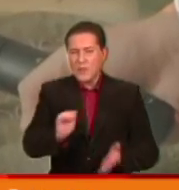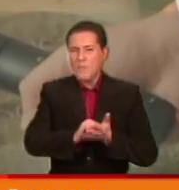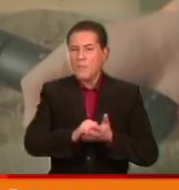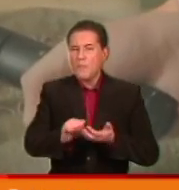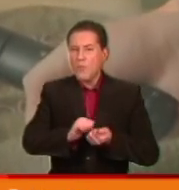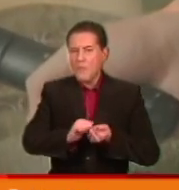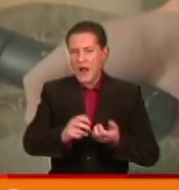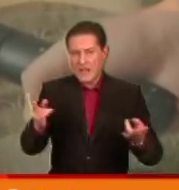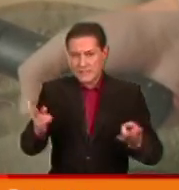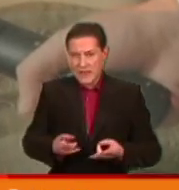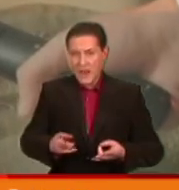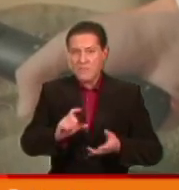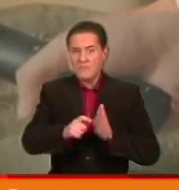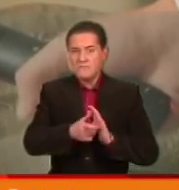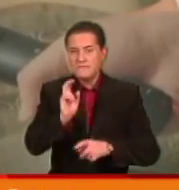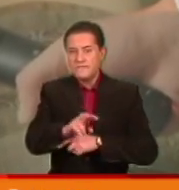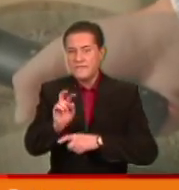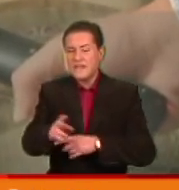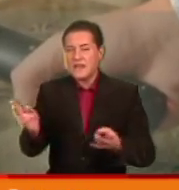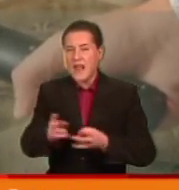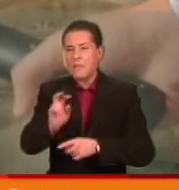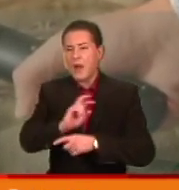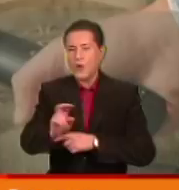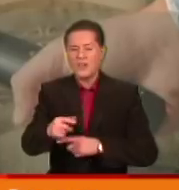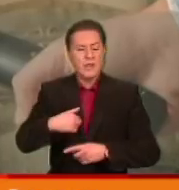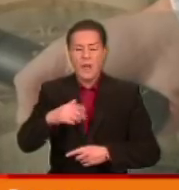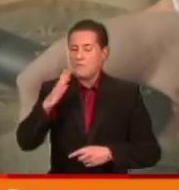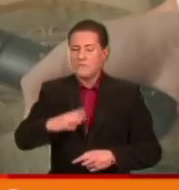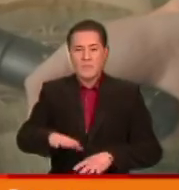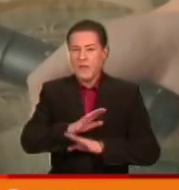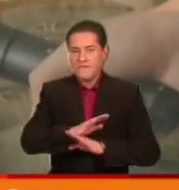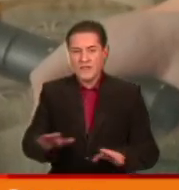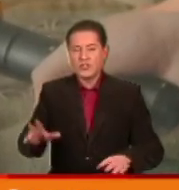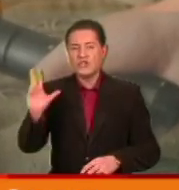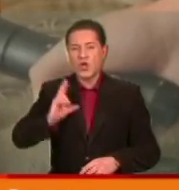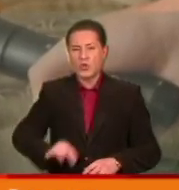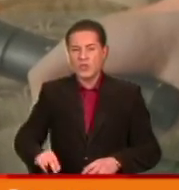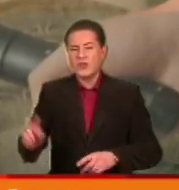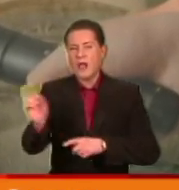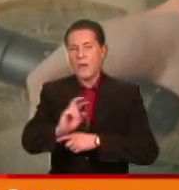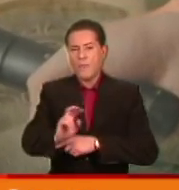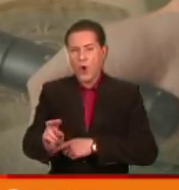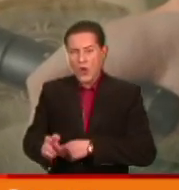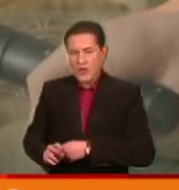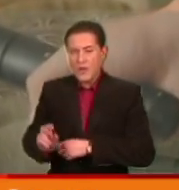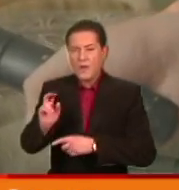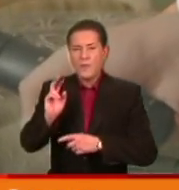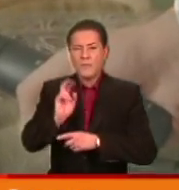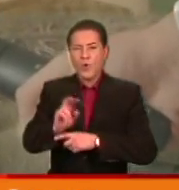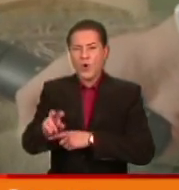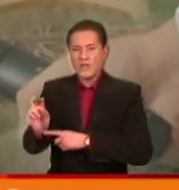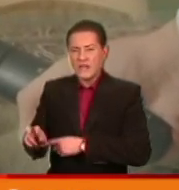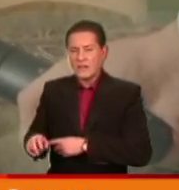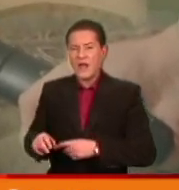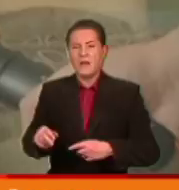по кабінетах усюди треба ходити, я б не видержав. Це дочка походила і всі документи, а